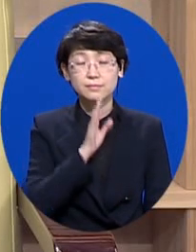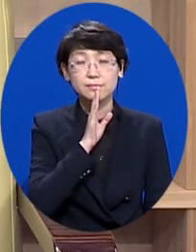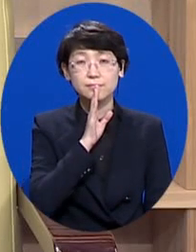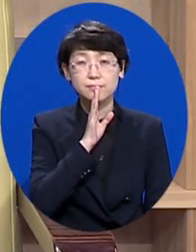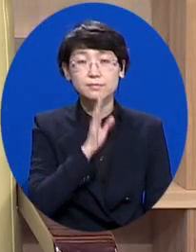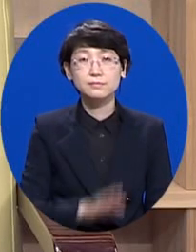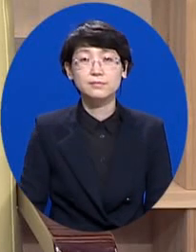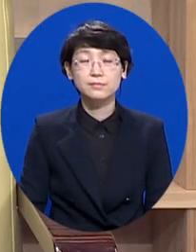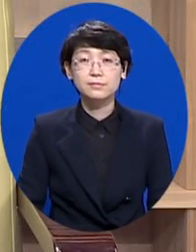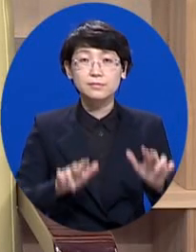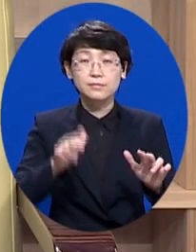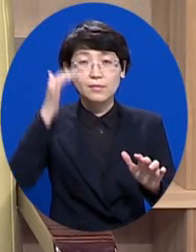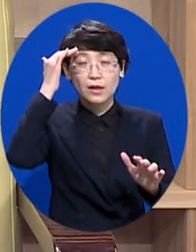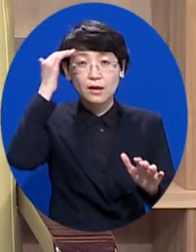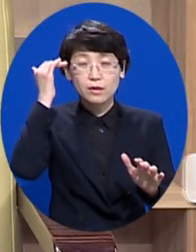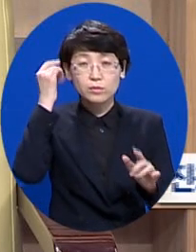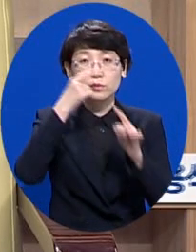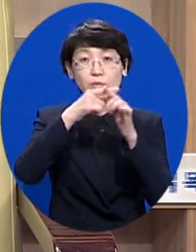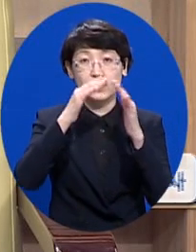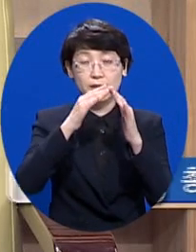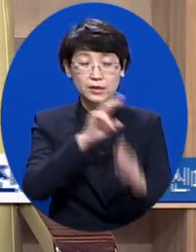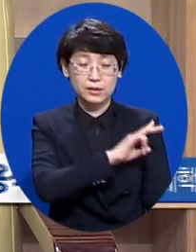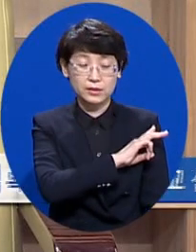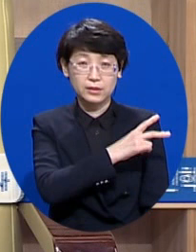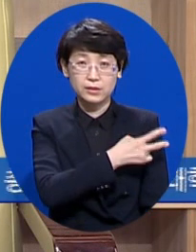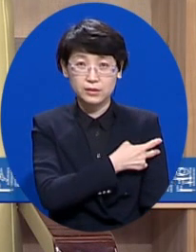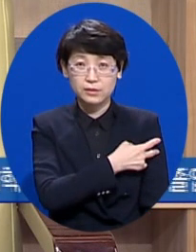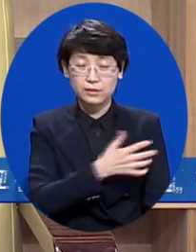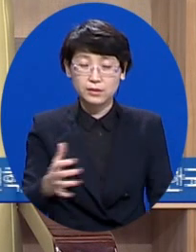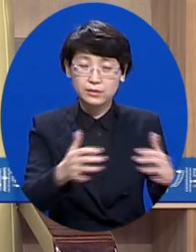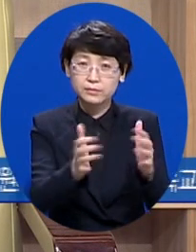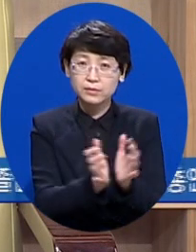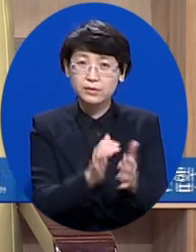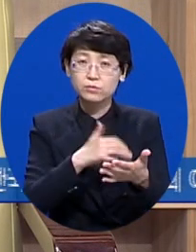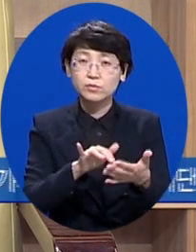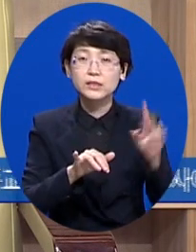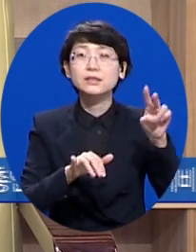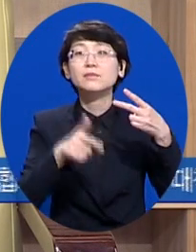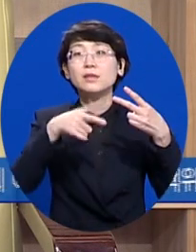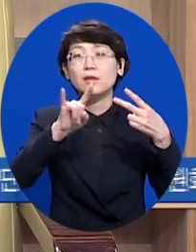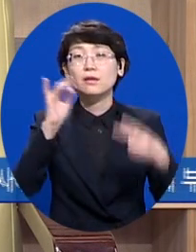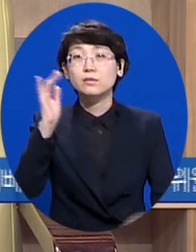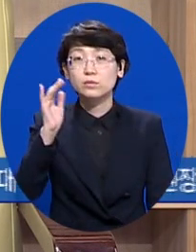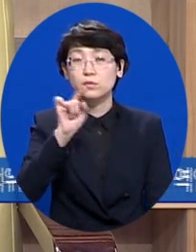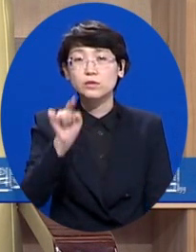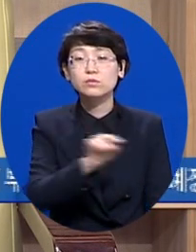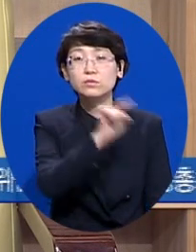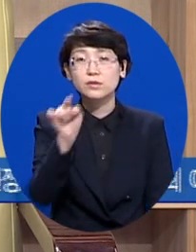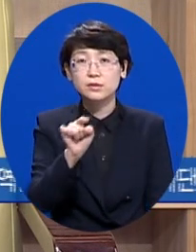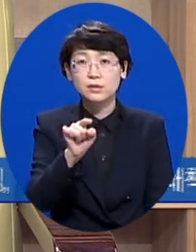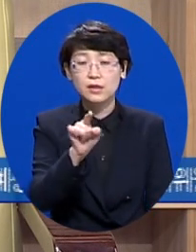지금 우리 한국 교회에 이단 집단이 한 200개 단체가 있습니다. 그 중에 가장 피해를